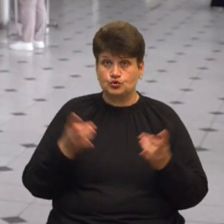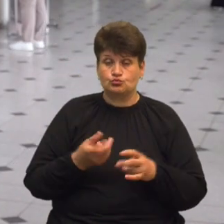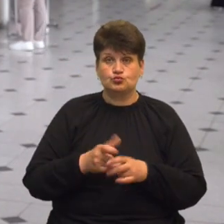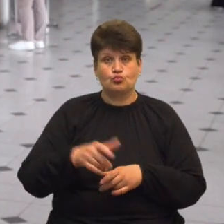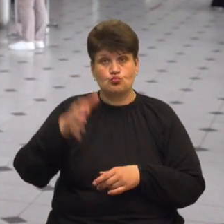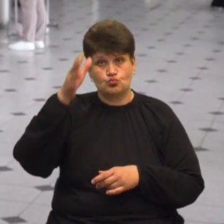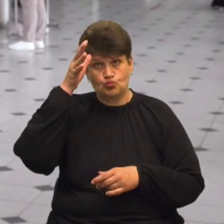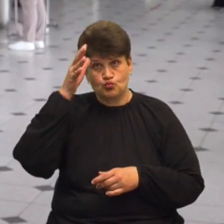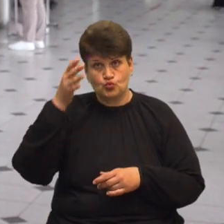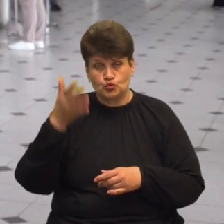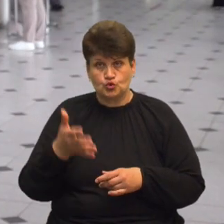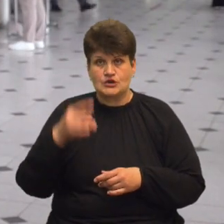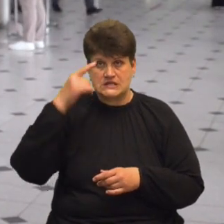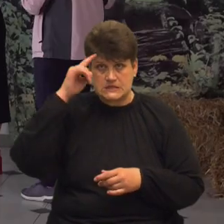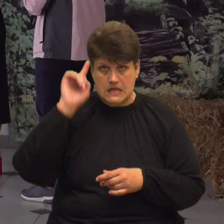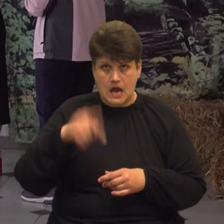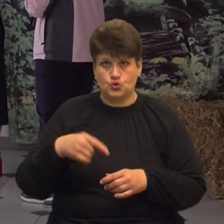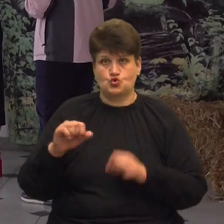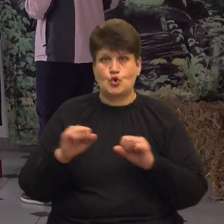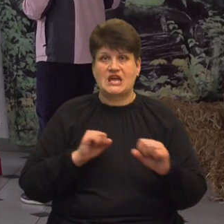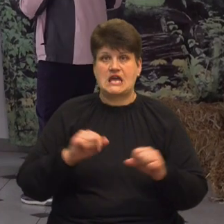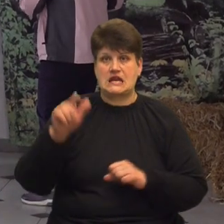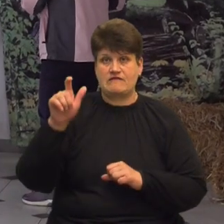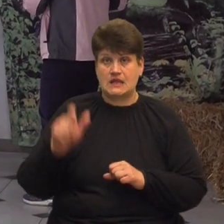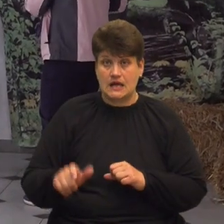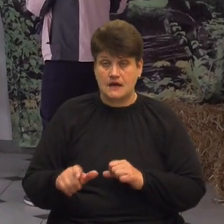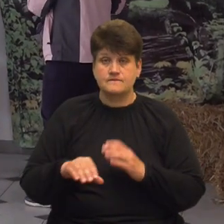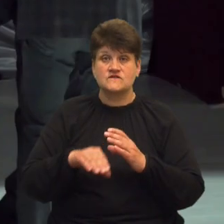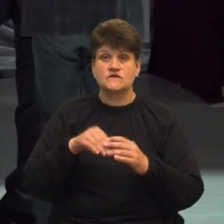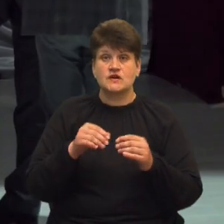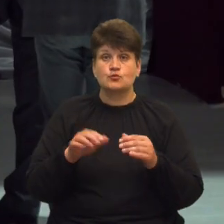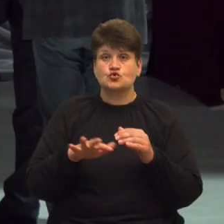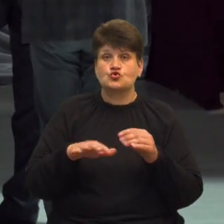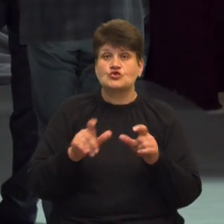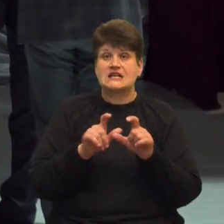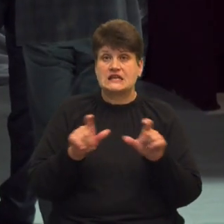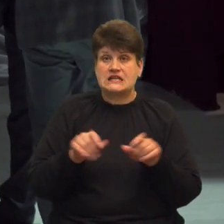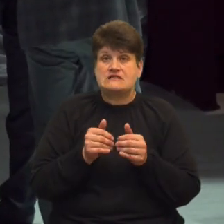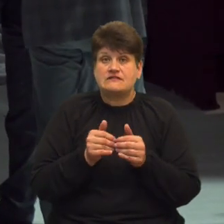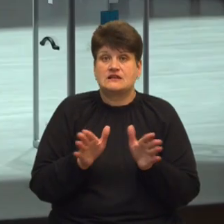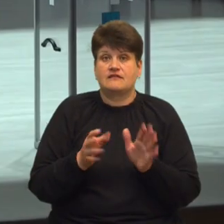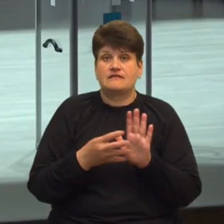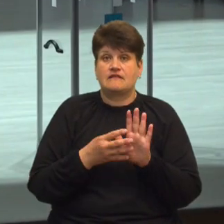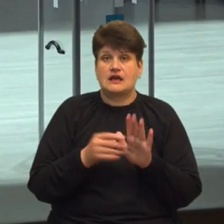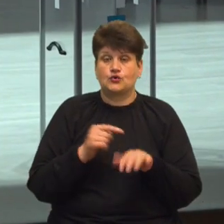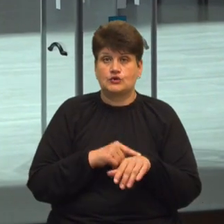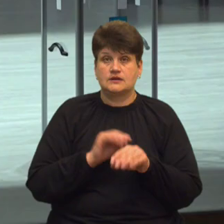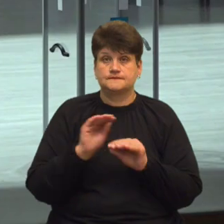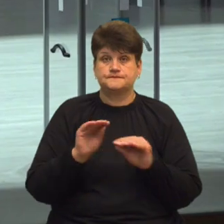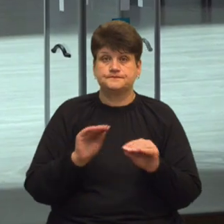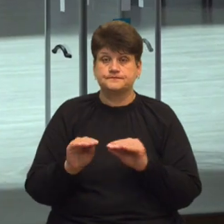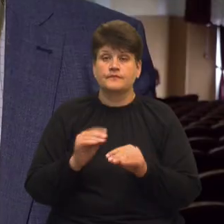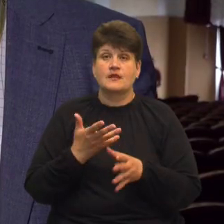мудрого, знаючого керівника. Виборчу дільницю відкривають о 9-й годині. Її облаштували в актовому